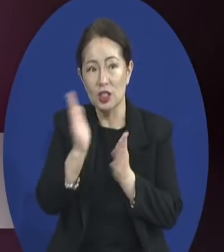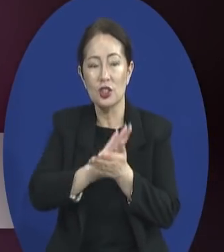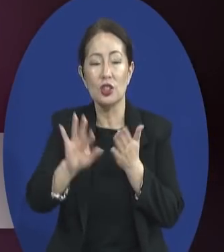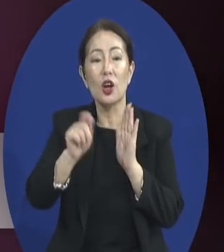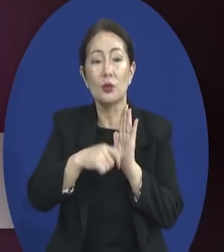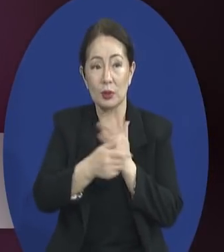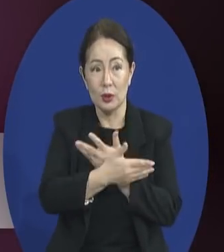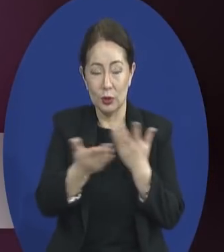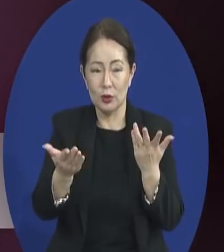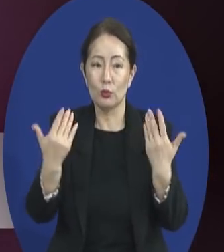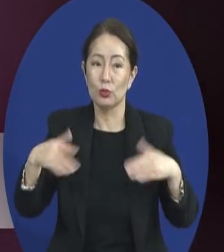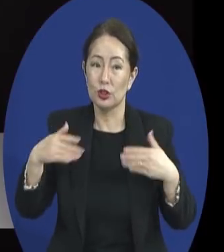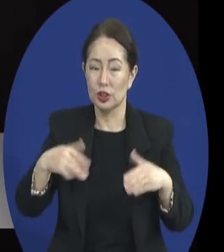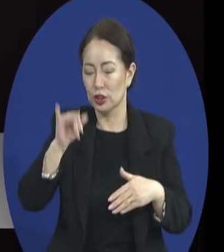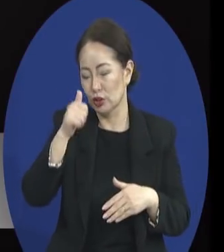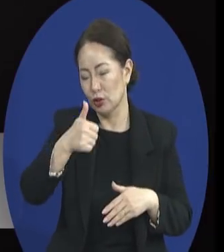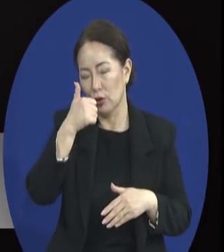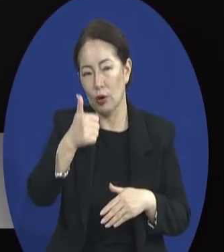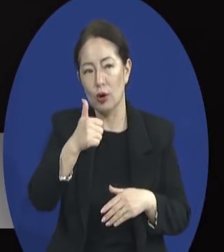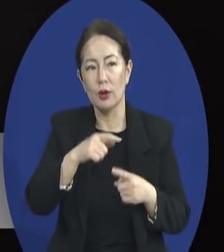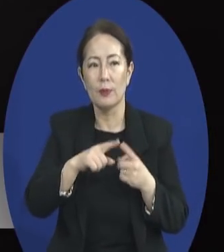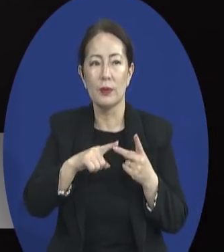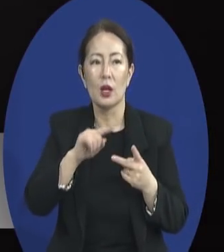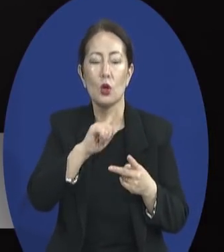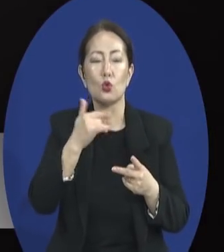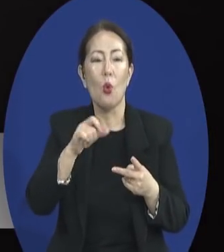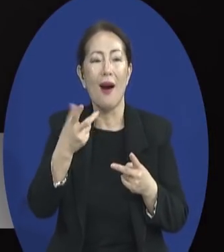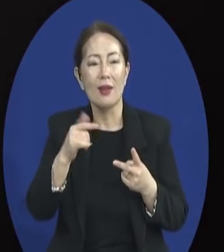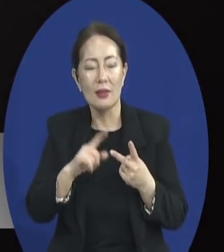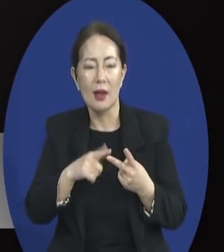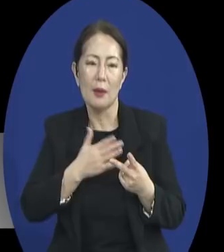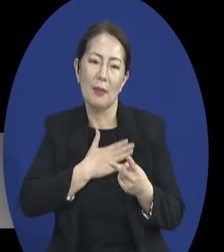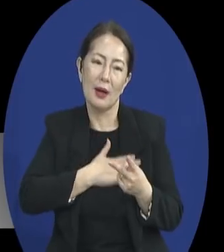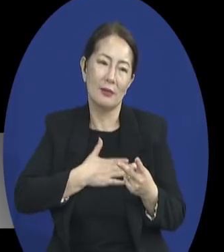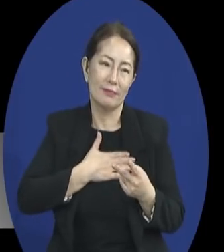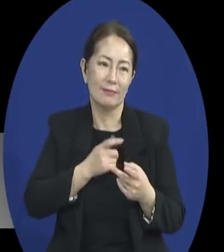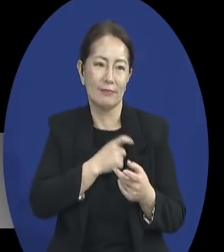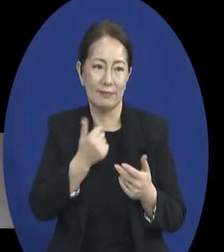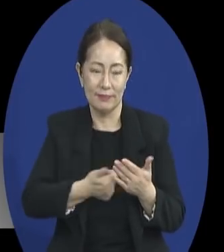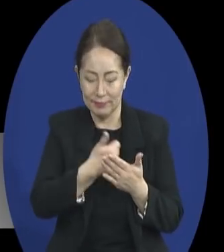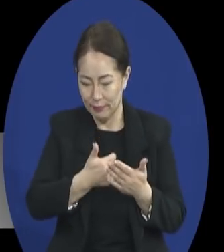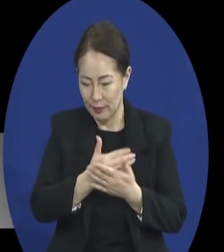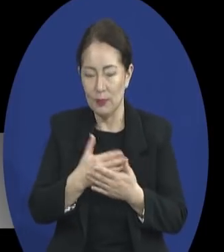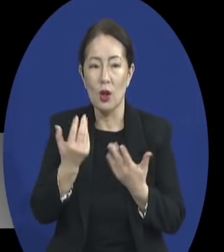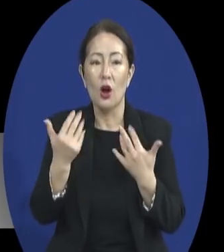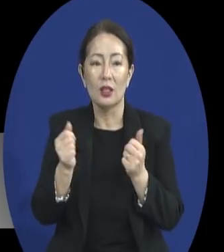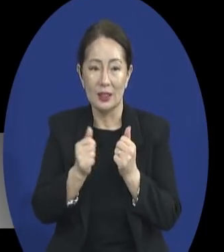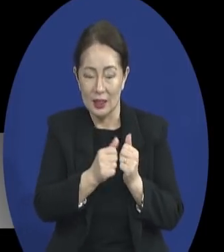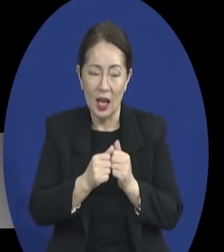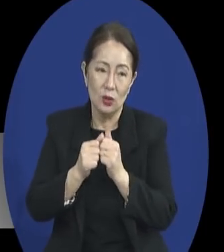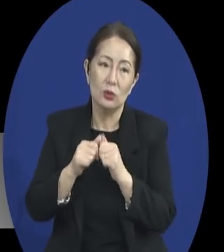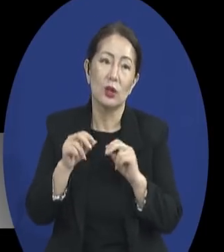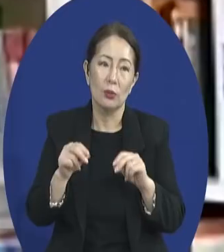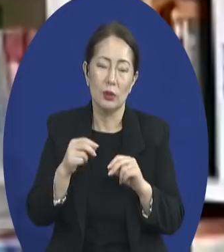бүжиглэх их гой. Зугаатай, баяр, хүртэй байдаг олон найдсан та болсон.